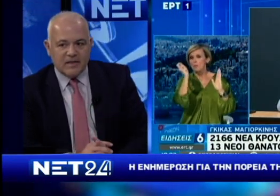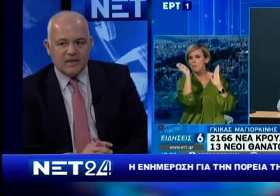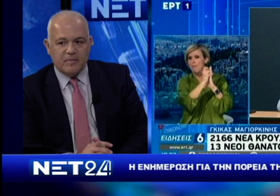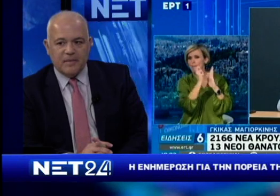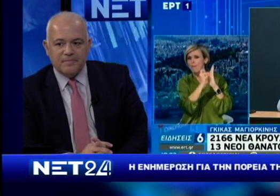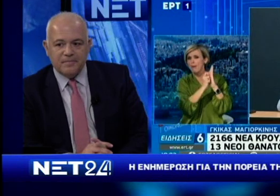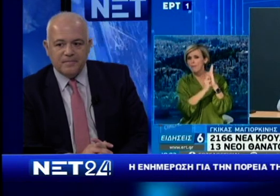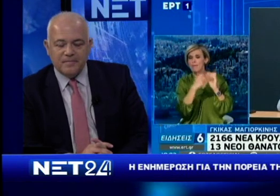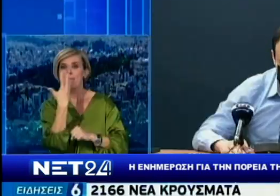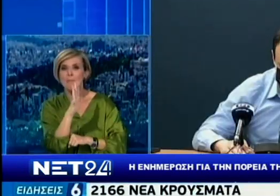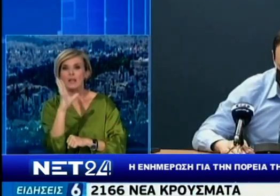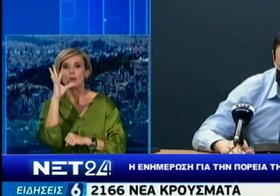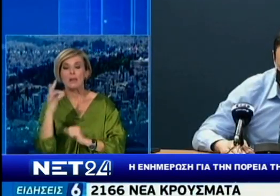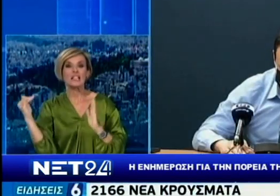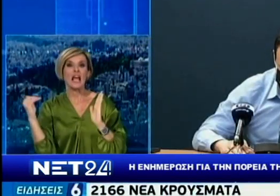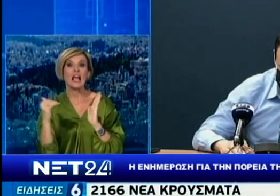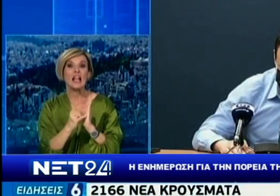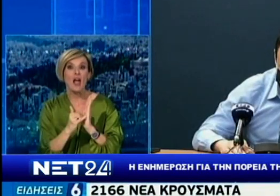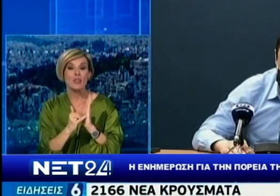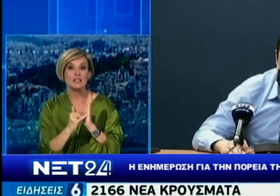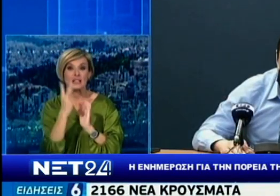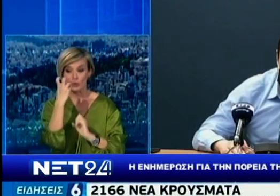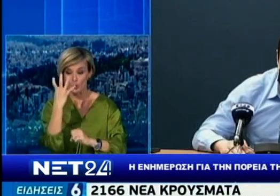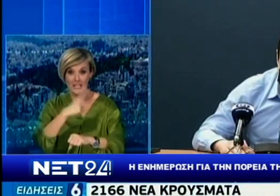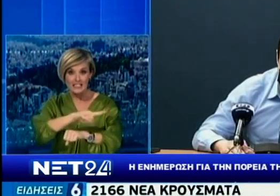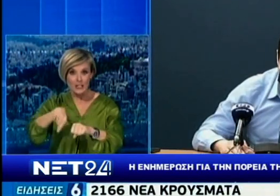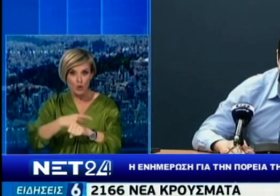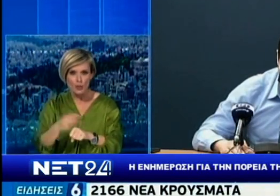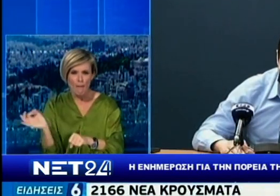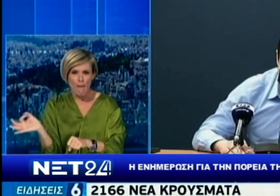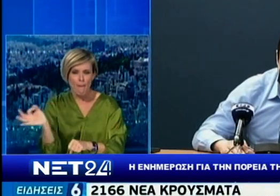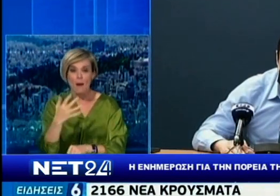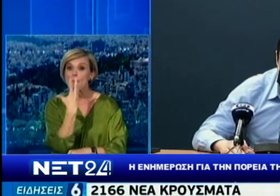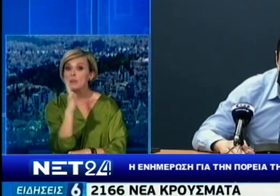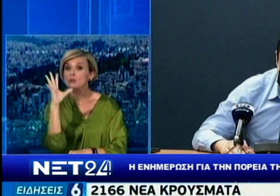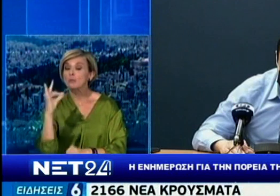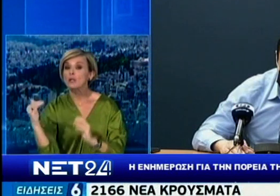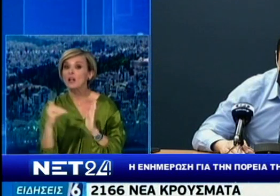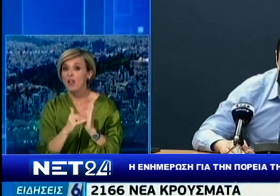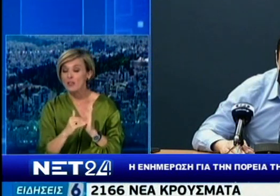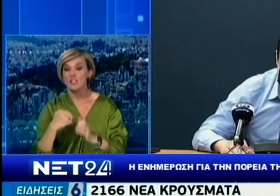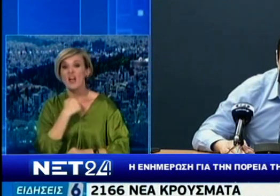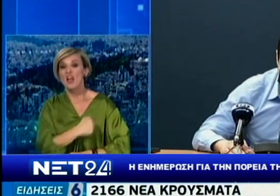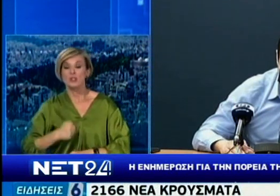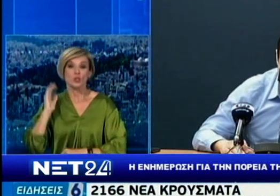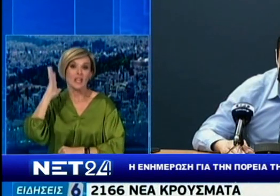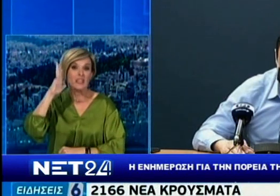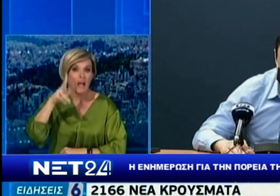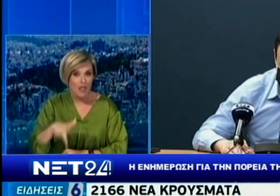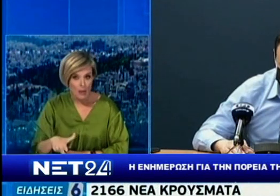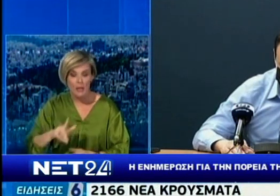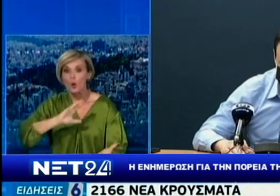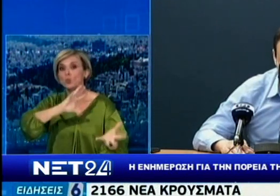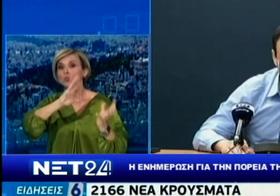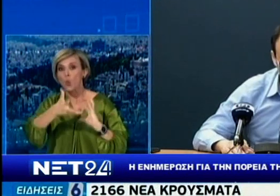μεγάλη σημασία σήμερα. 50.000 διαγνώσεις σε μία μέρα. Ομοίως, ο αριθμός των ανθρώπων που καταλήγουν με SARS-CoV-2 έχει ανωδική